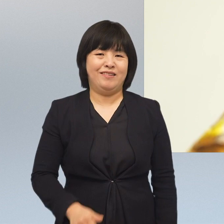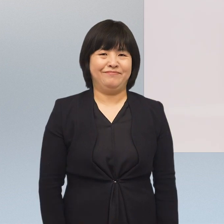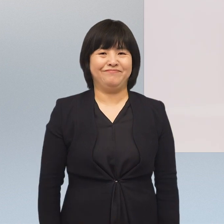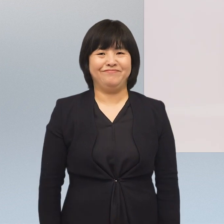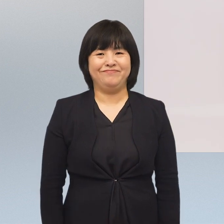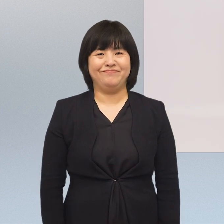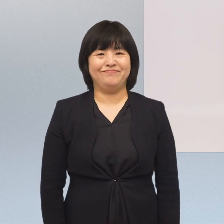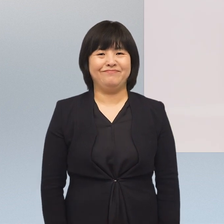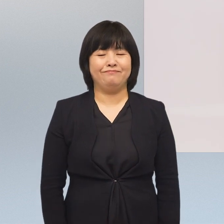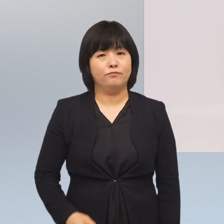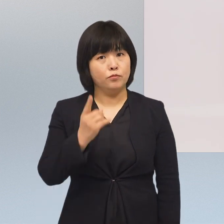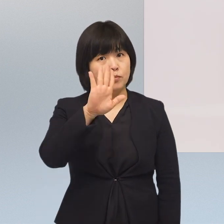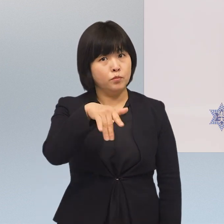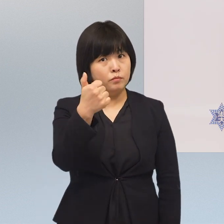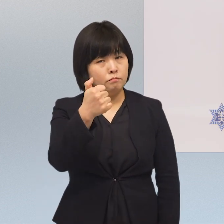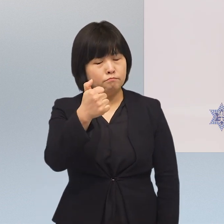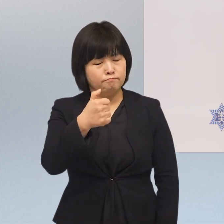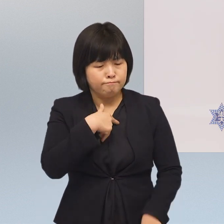재료들이 들어오게 됩니다.